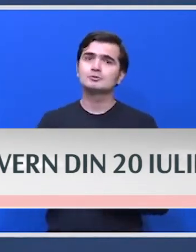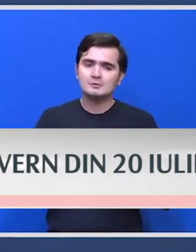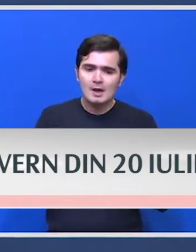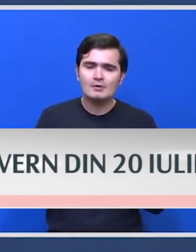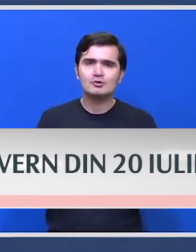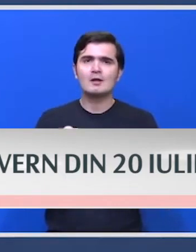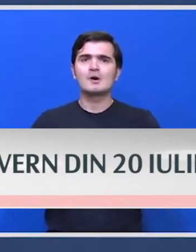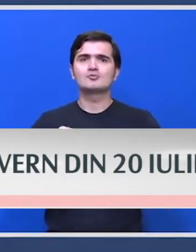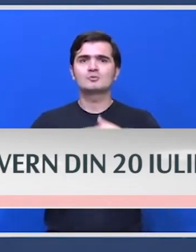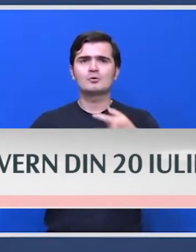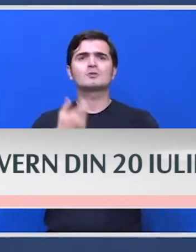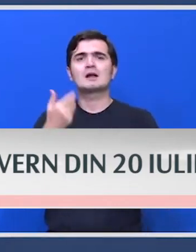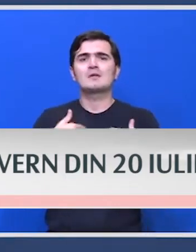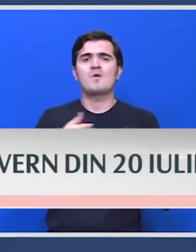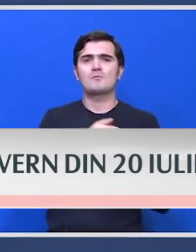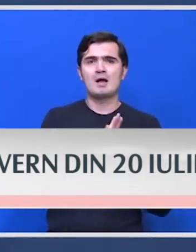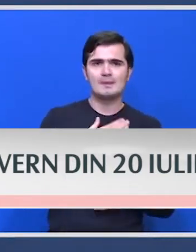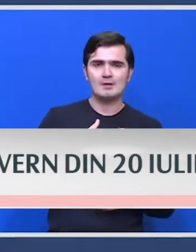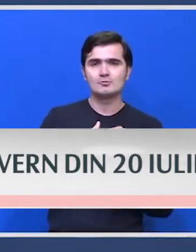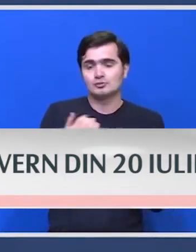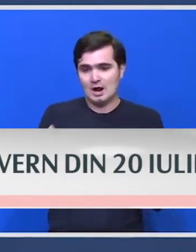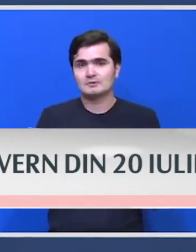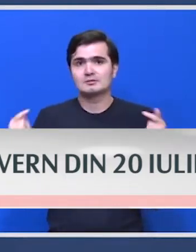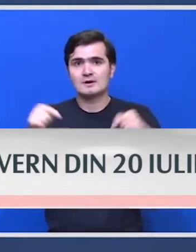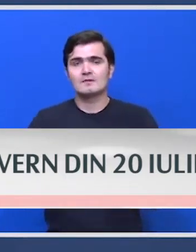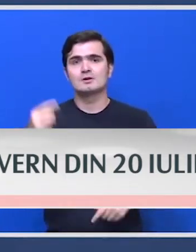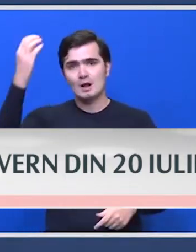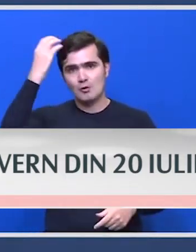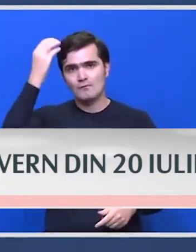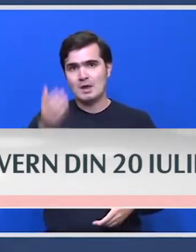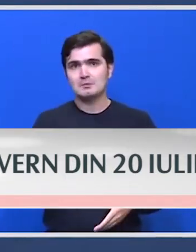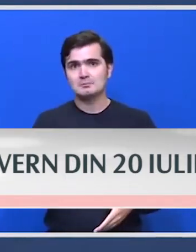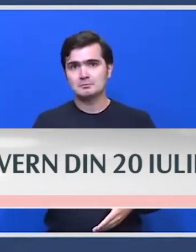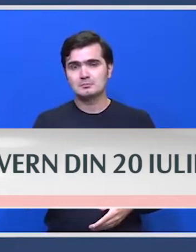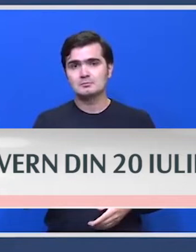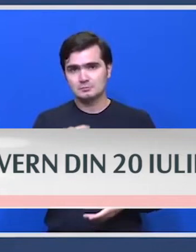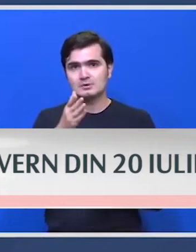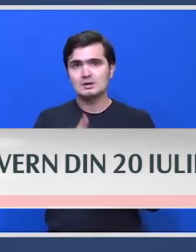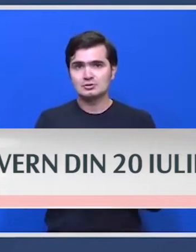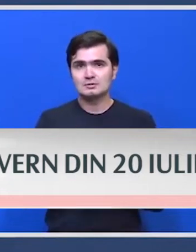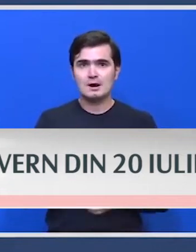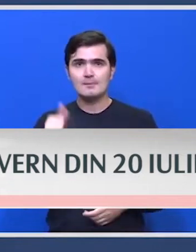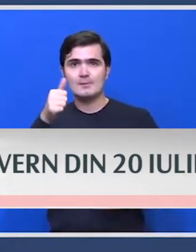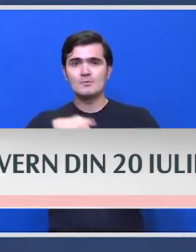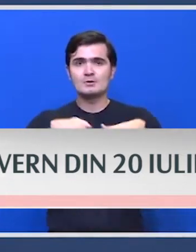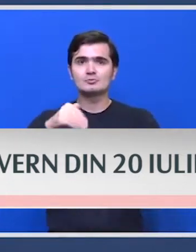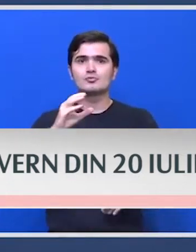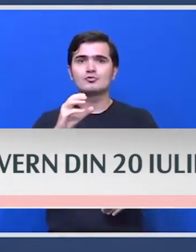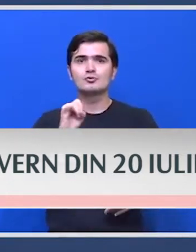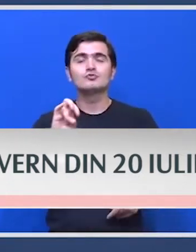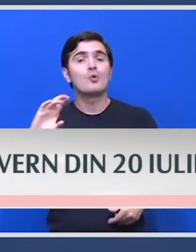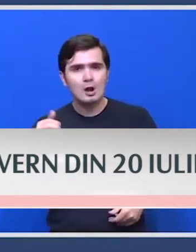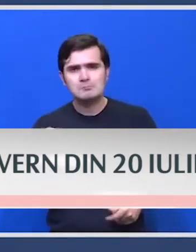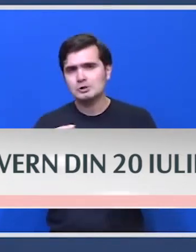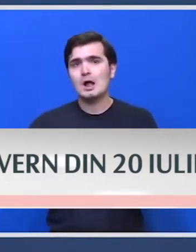de la începutul mandatului meu și să venim astăzi pe masa Guvernului și prin decizia prim-ministrului Nicolae Ciucă să fie